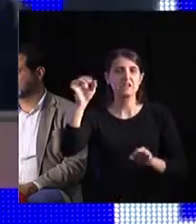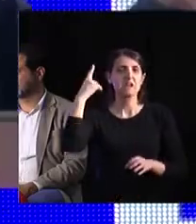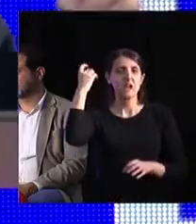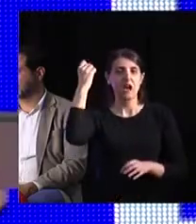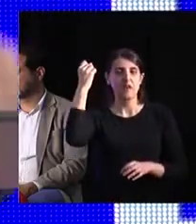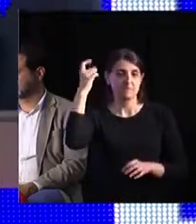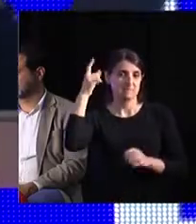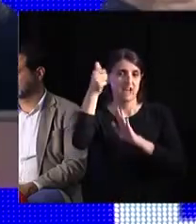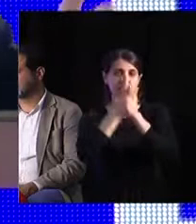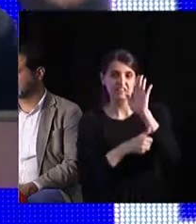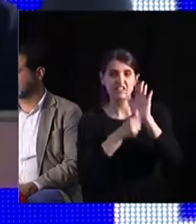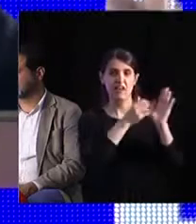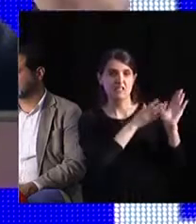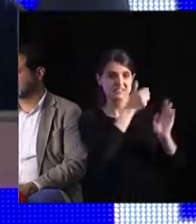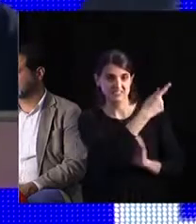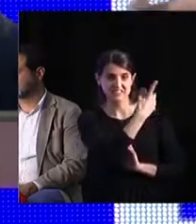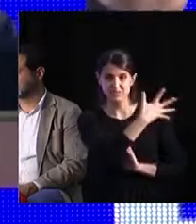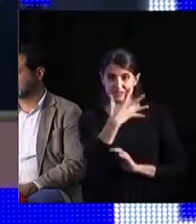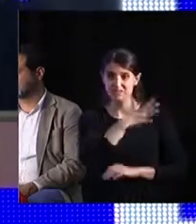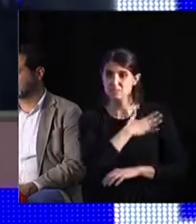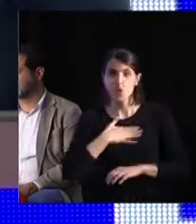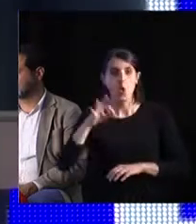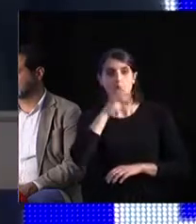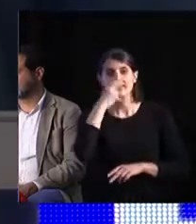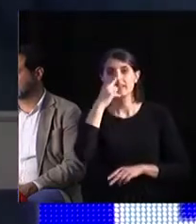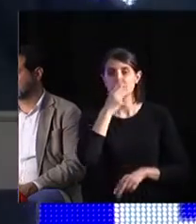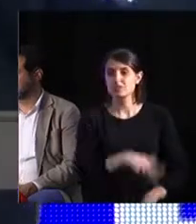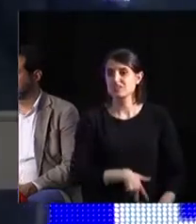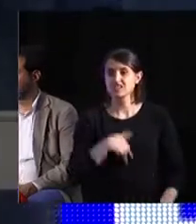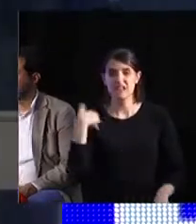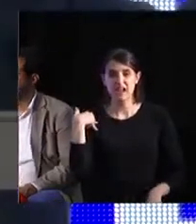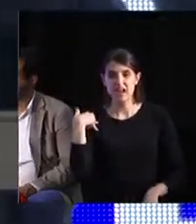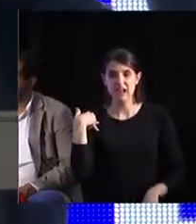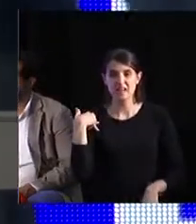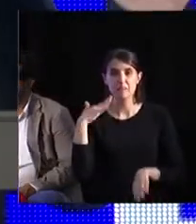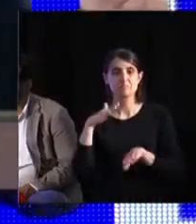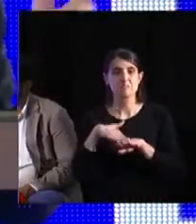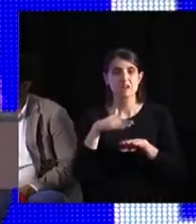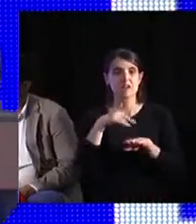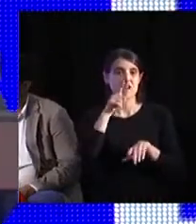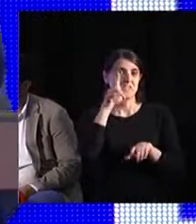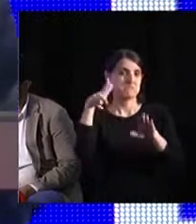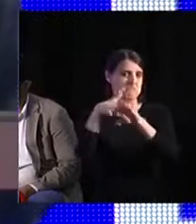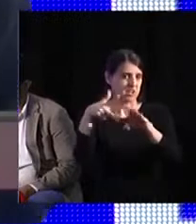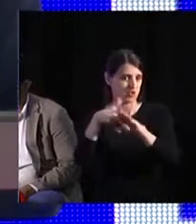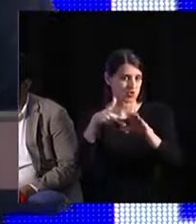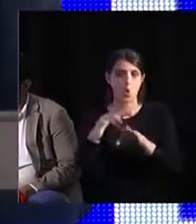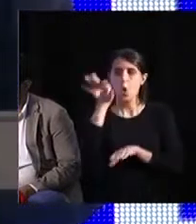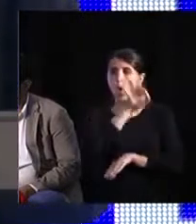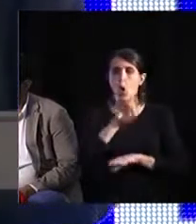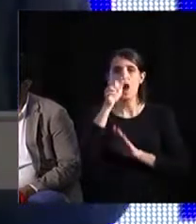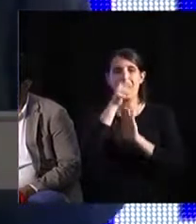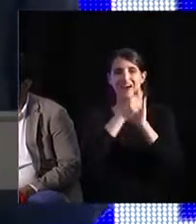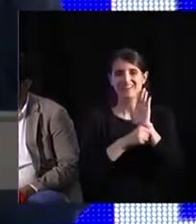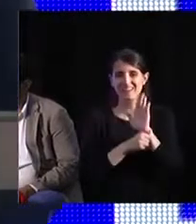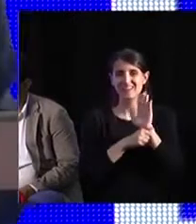article 135 que posi els interessos generals al servei dels interessos del banc, o